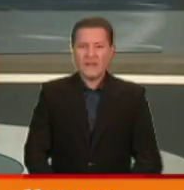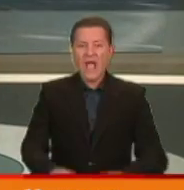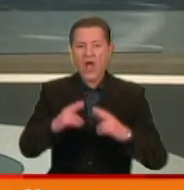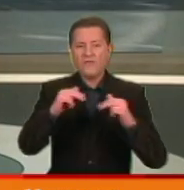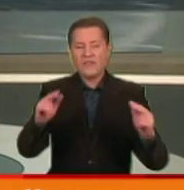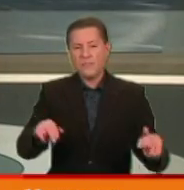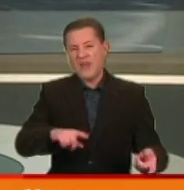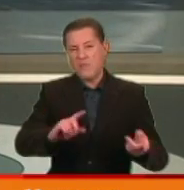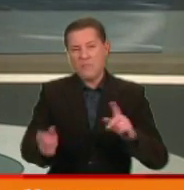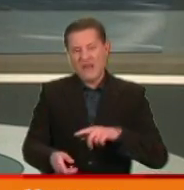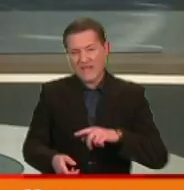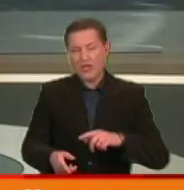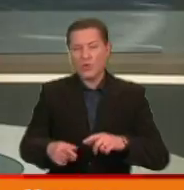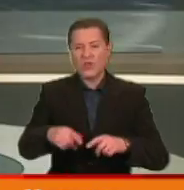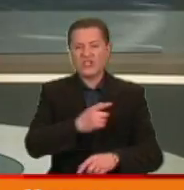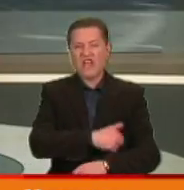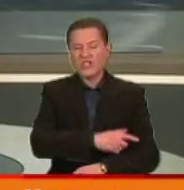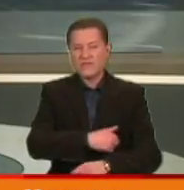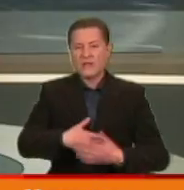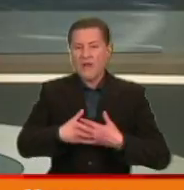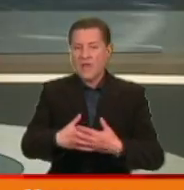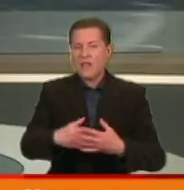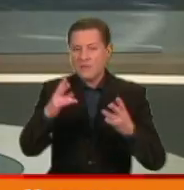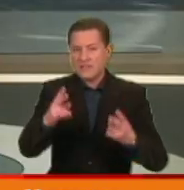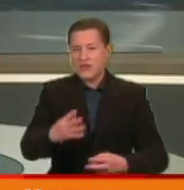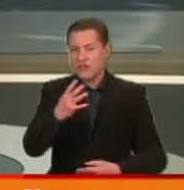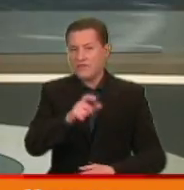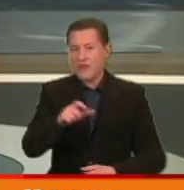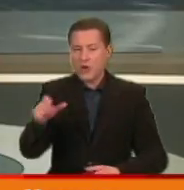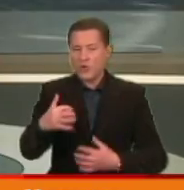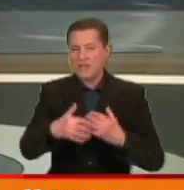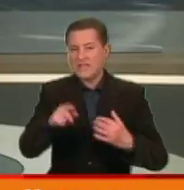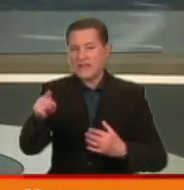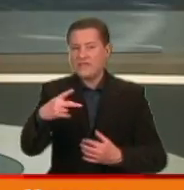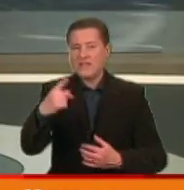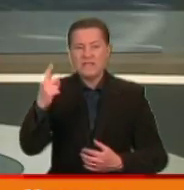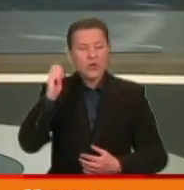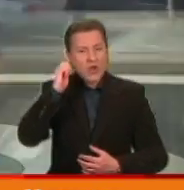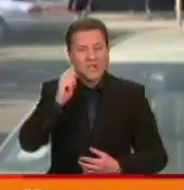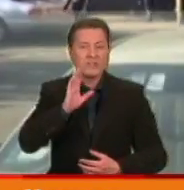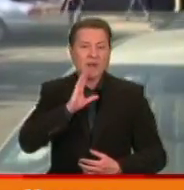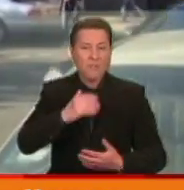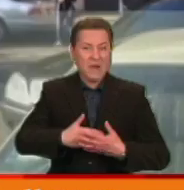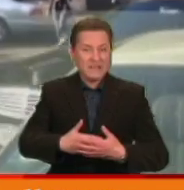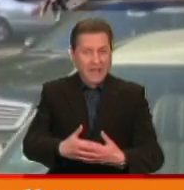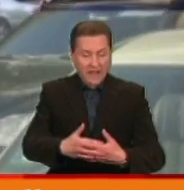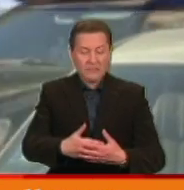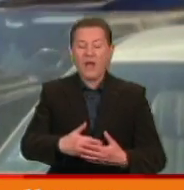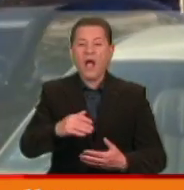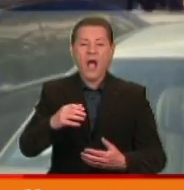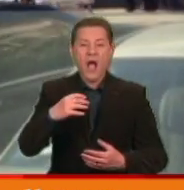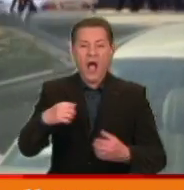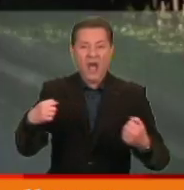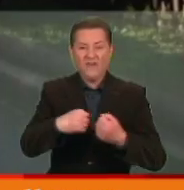В Дніпрі перекинулася швидка із вагітною. Постраждало четверо людей, серед них і 21-річна пацієнтка. Аварія сталася